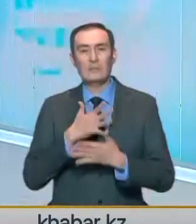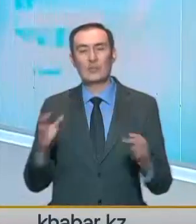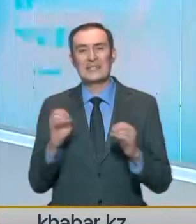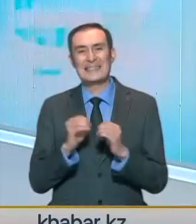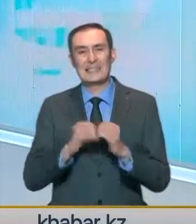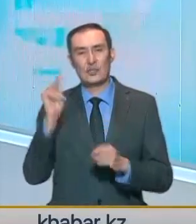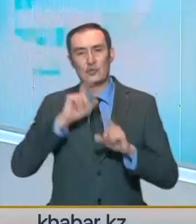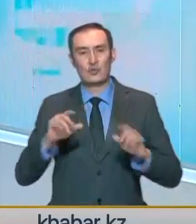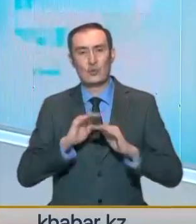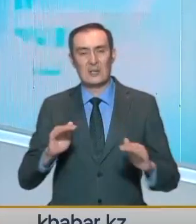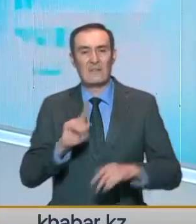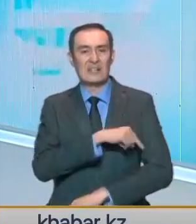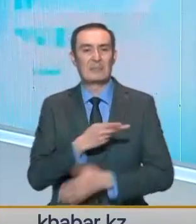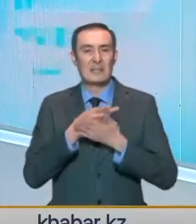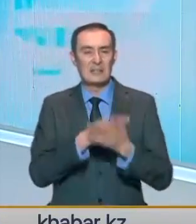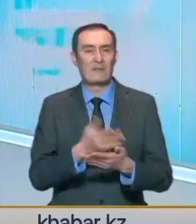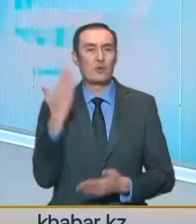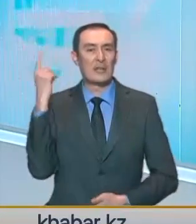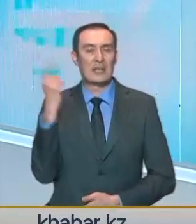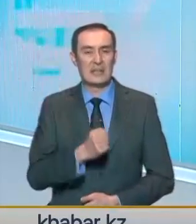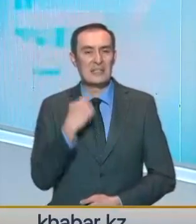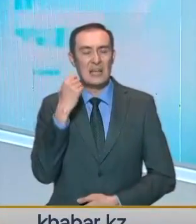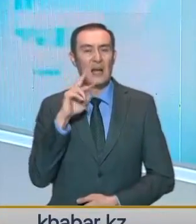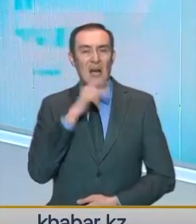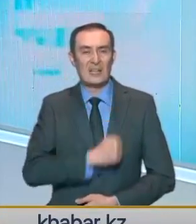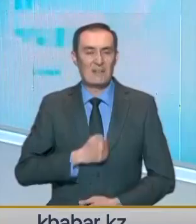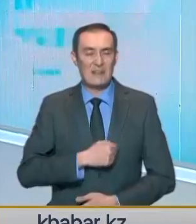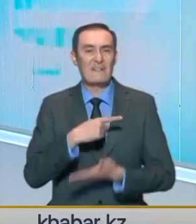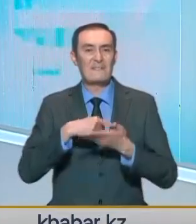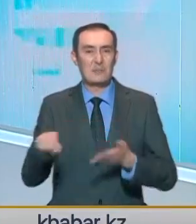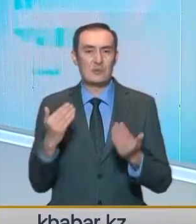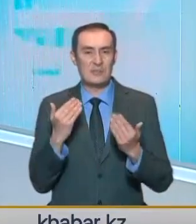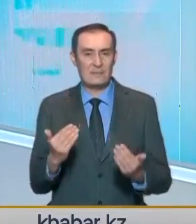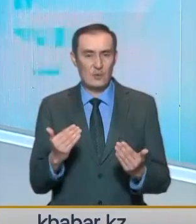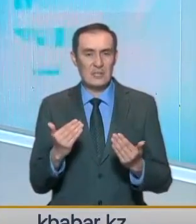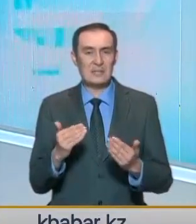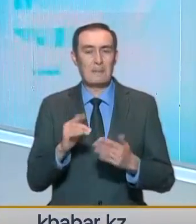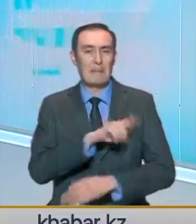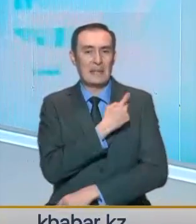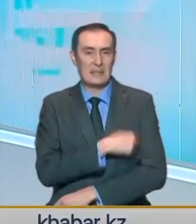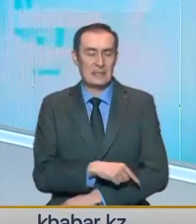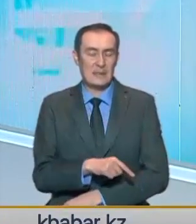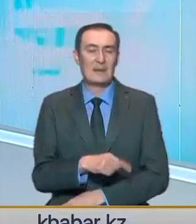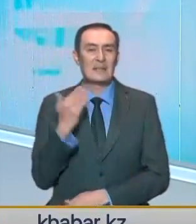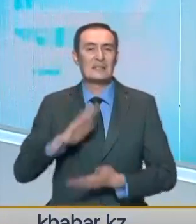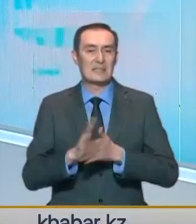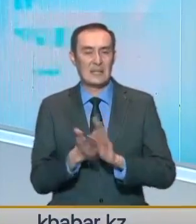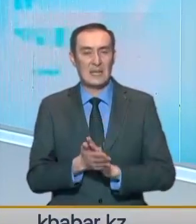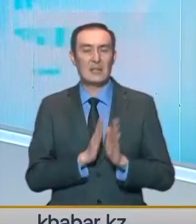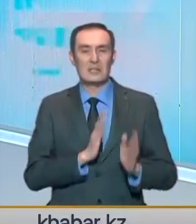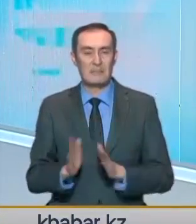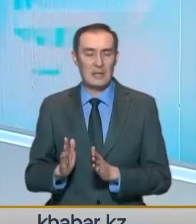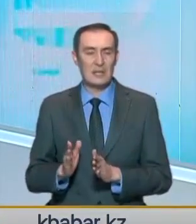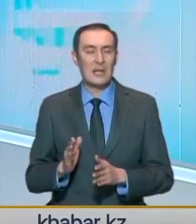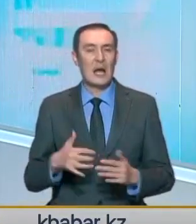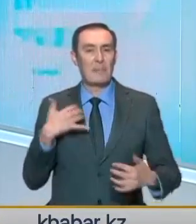Больше 10 школьников, госпитализированных на прошлой неделе с отравлением, выписывают сегодня из Мангыстауской детской больницы. Их состояние стабильное и уже